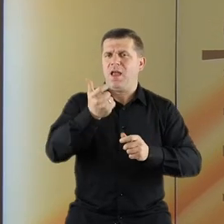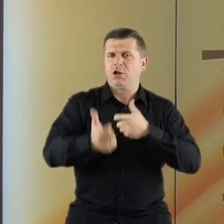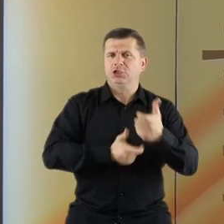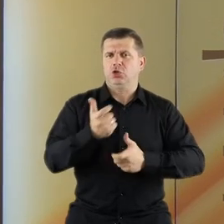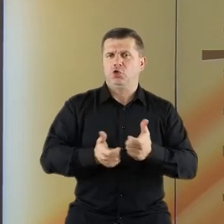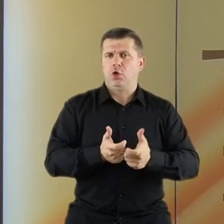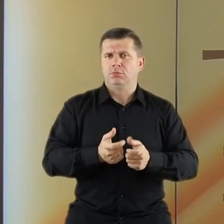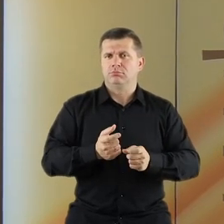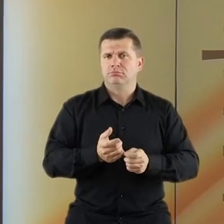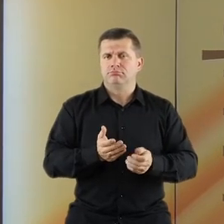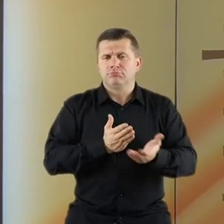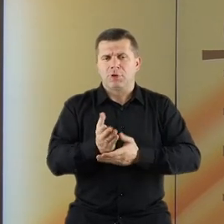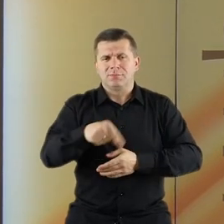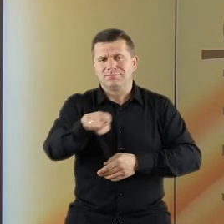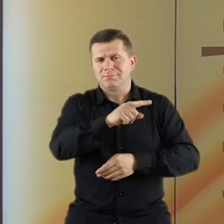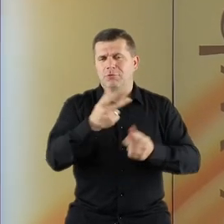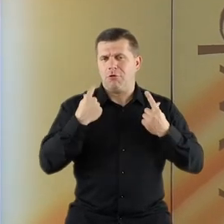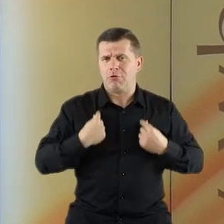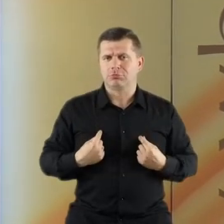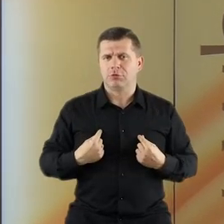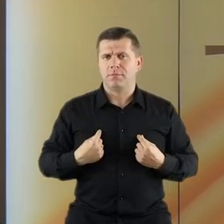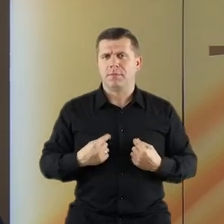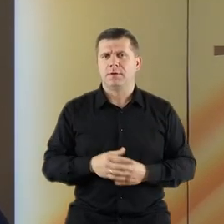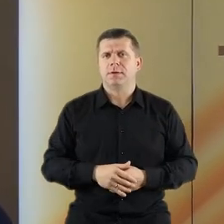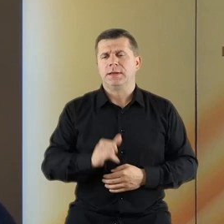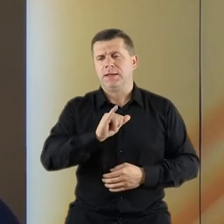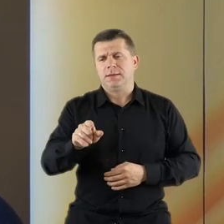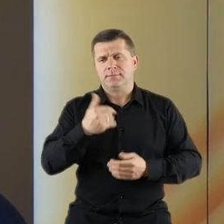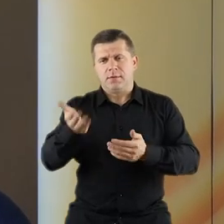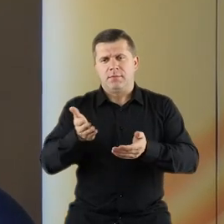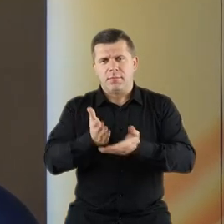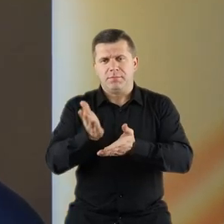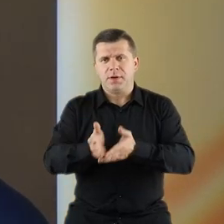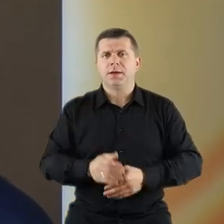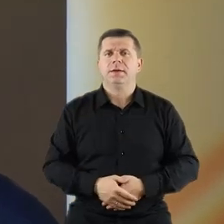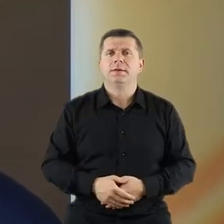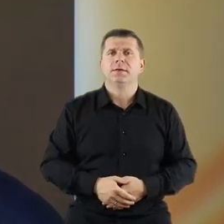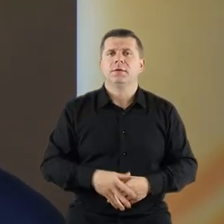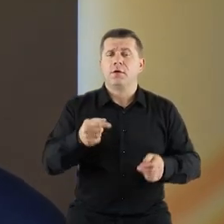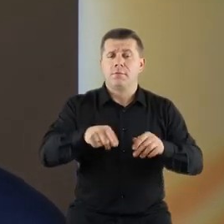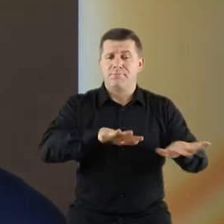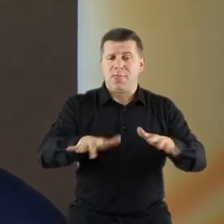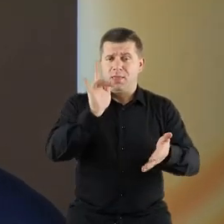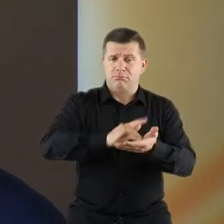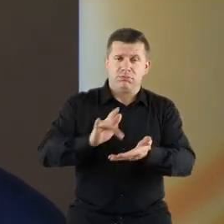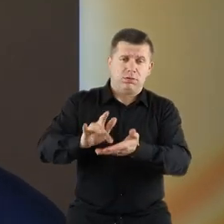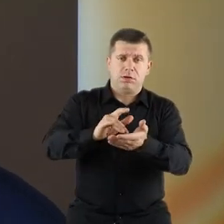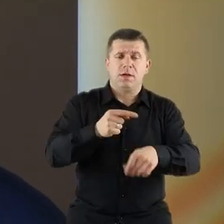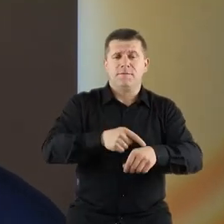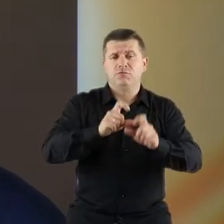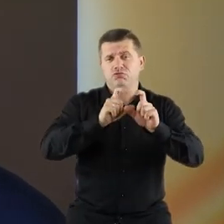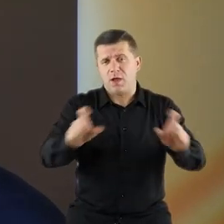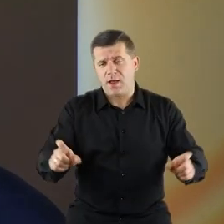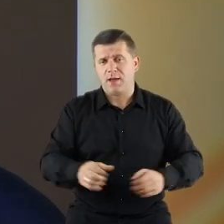czynności przez określone osoby nad określonymi osobami w określonym miejscu w